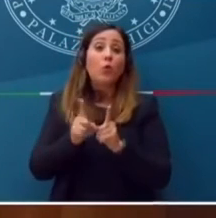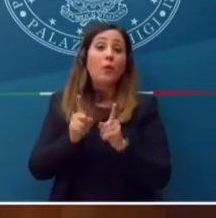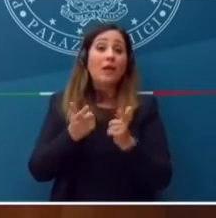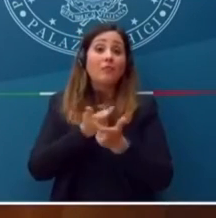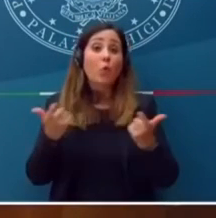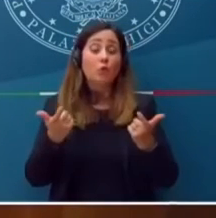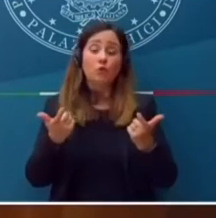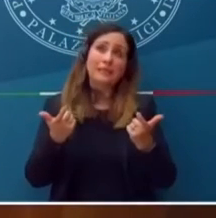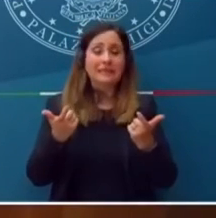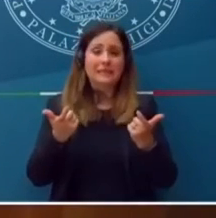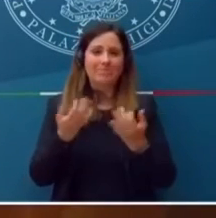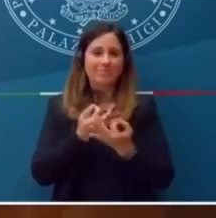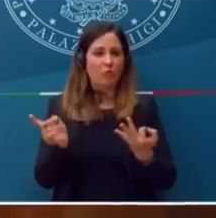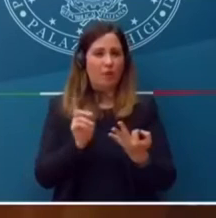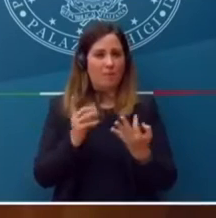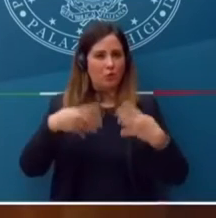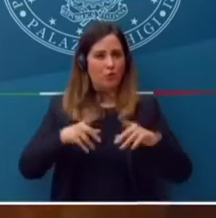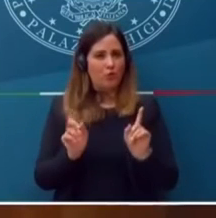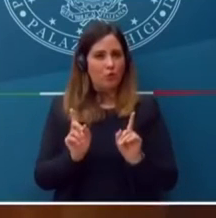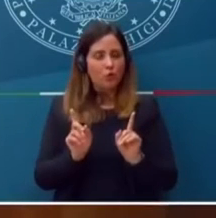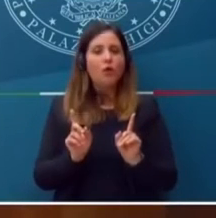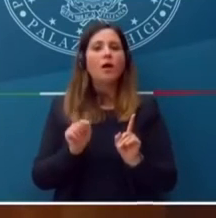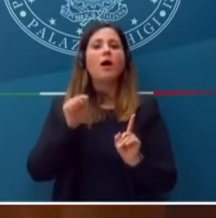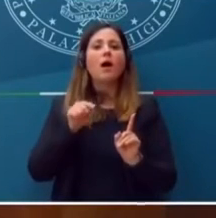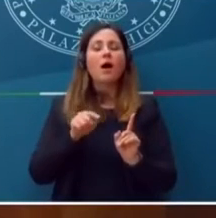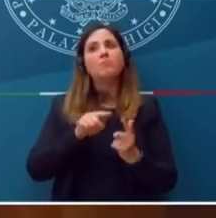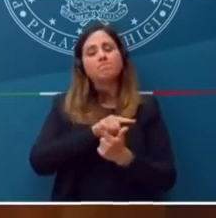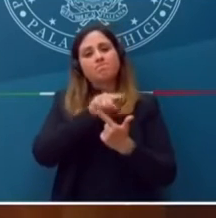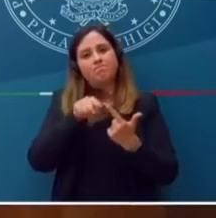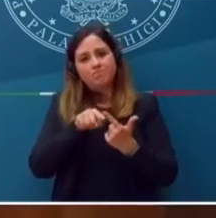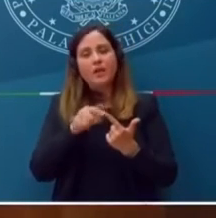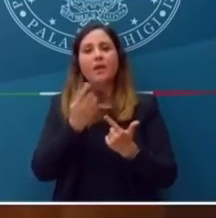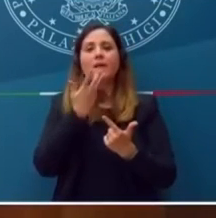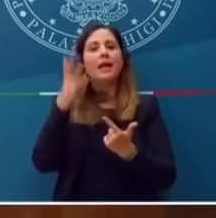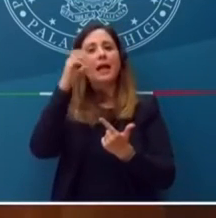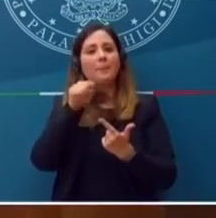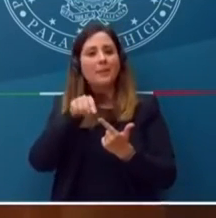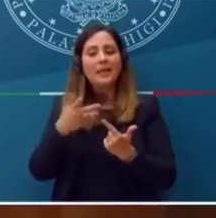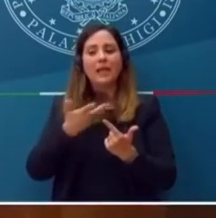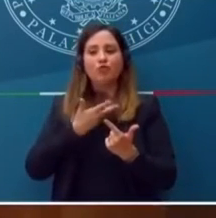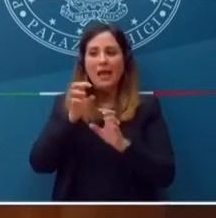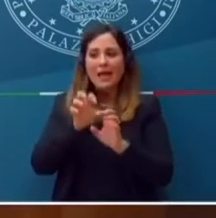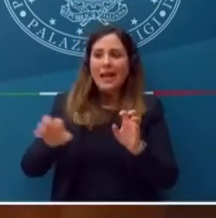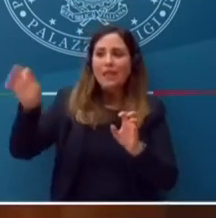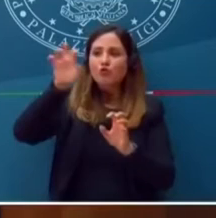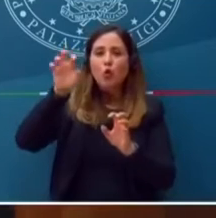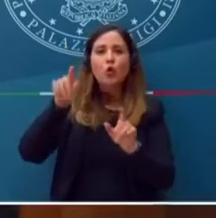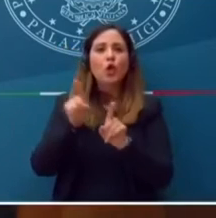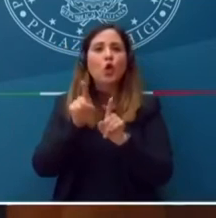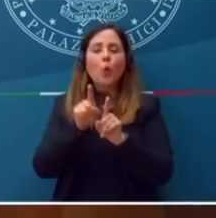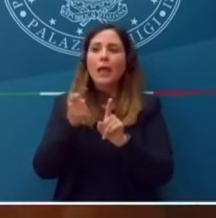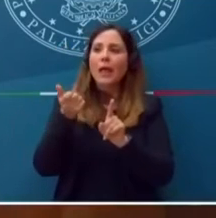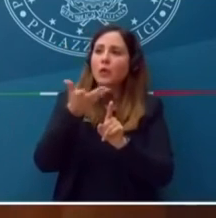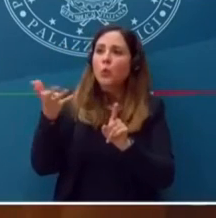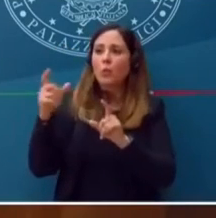è come mai si crea una specie di cortocircuito comunque con le regioni a proposito della quantità delle dosi.